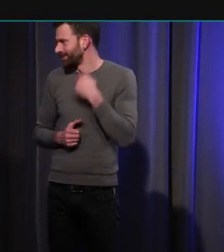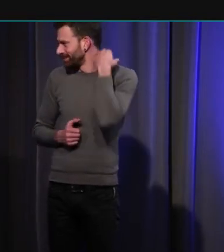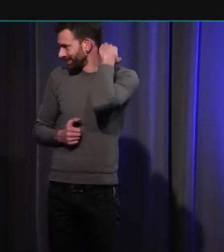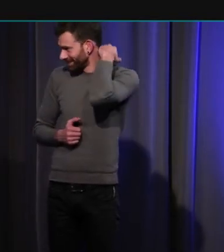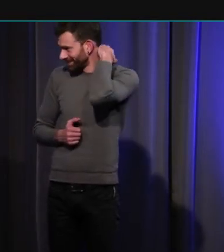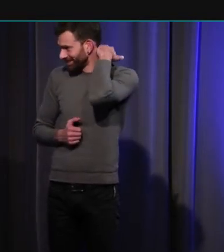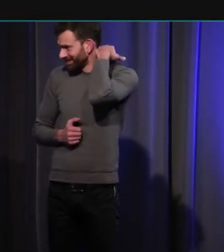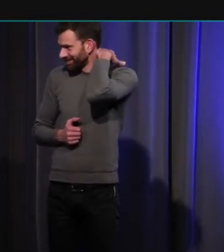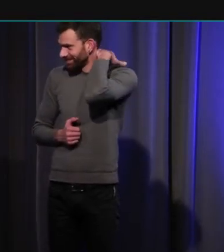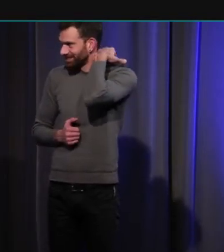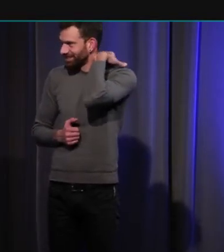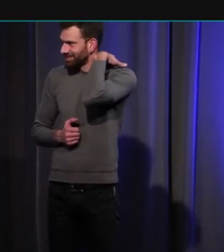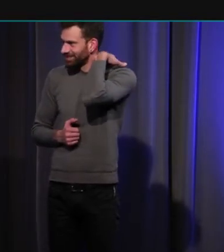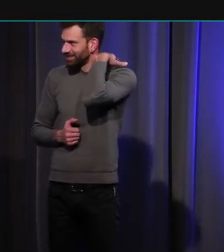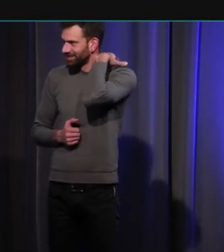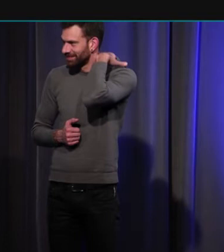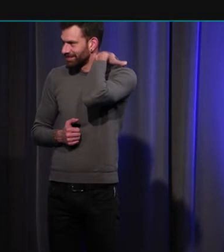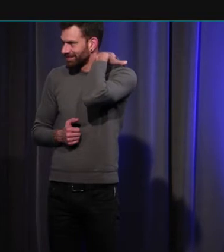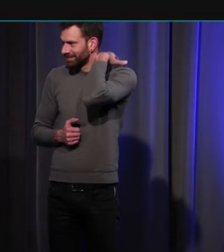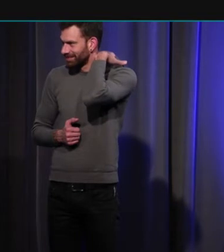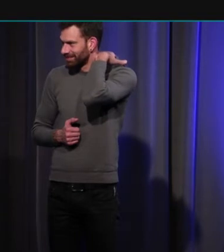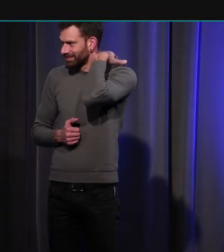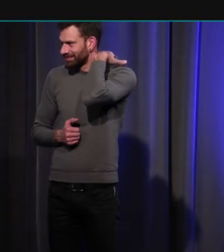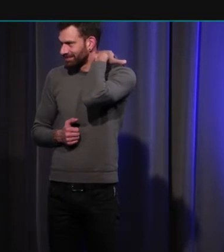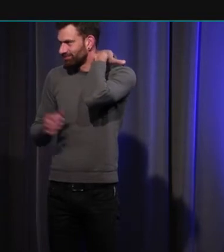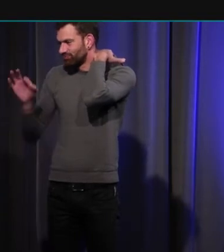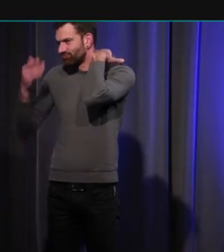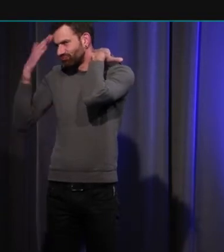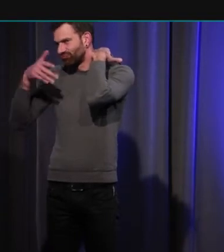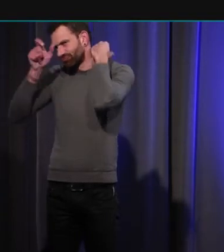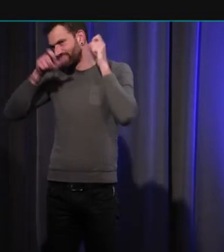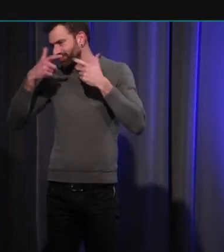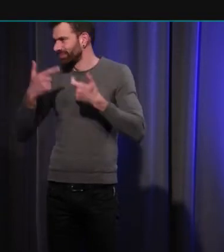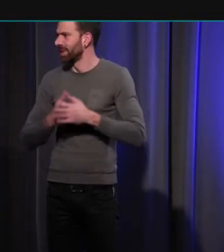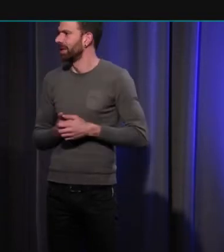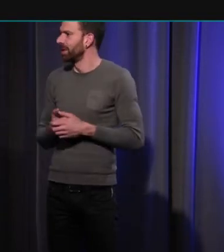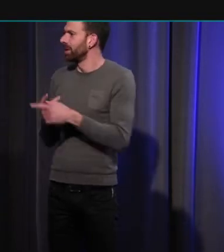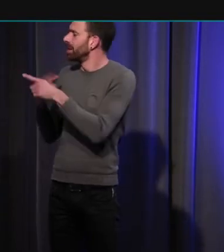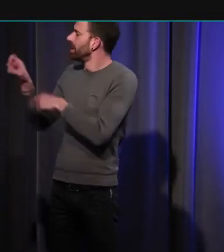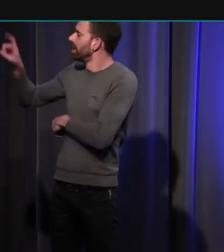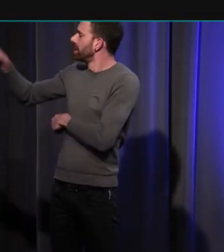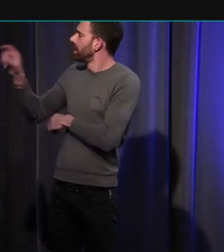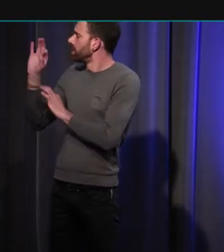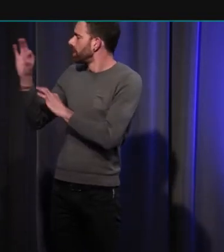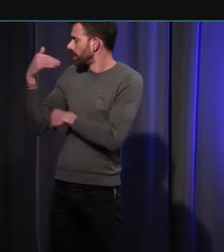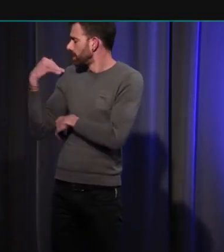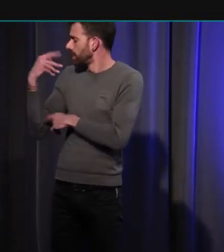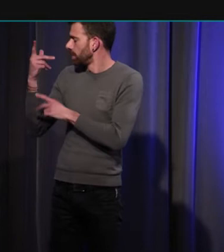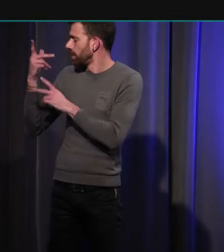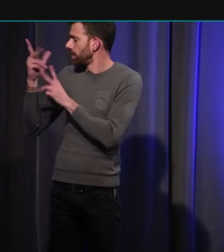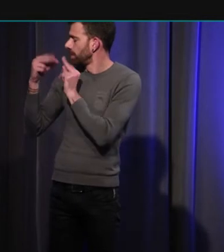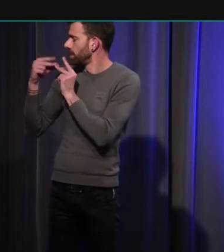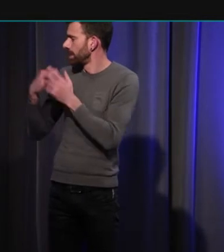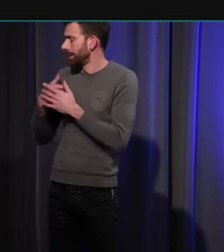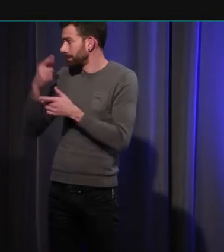avez des contraintes voilà le personnel etc plus d'un mois une question par rapport ce que j'ai dit c'est l'heure si je